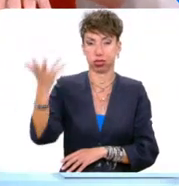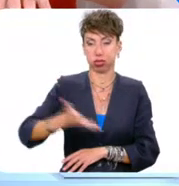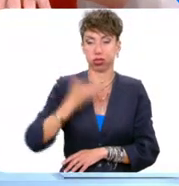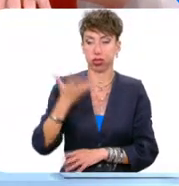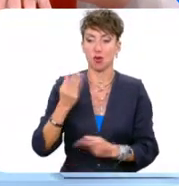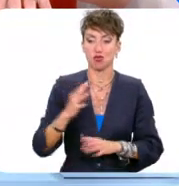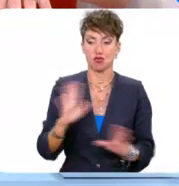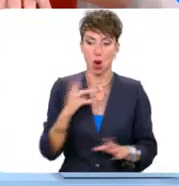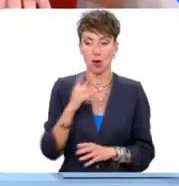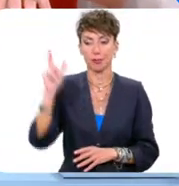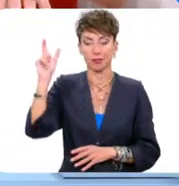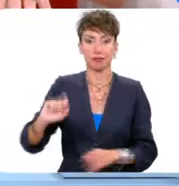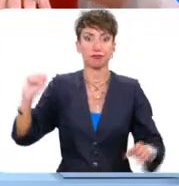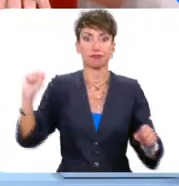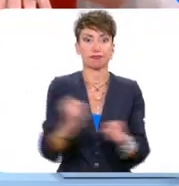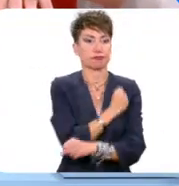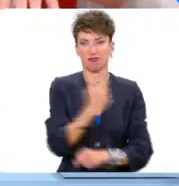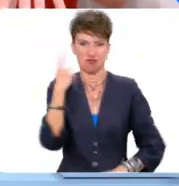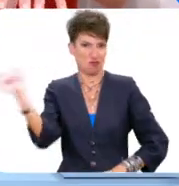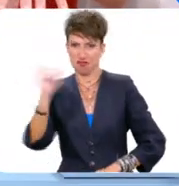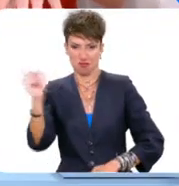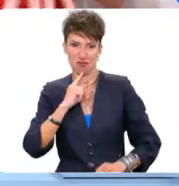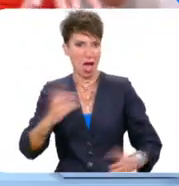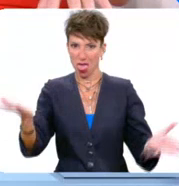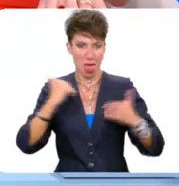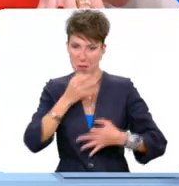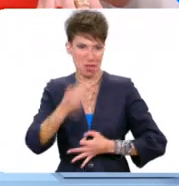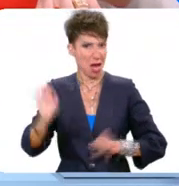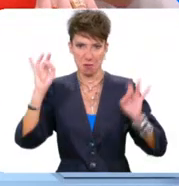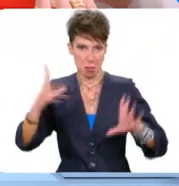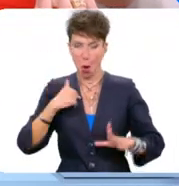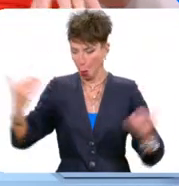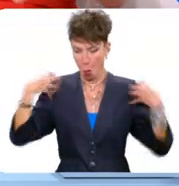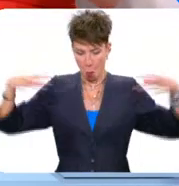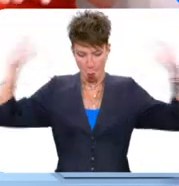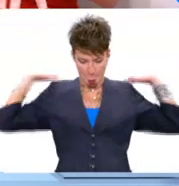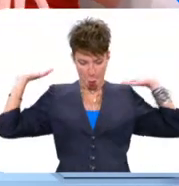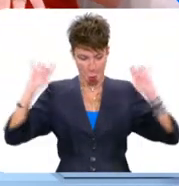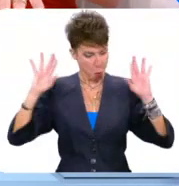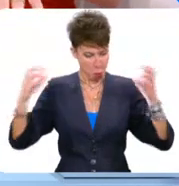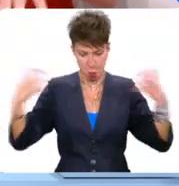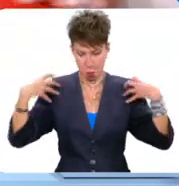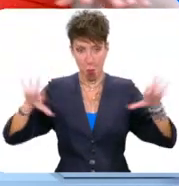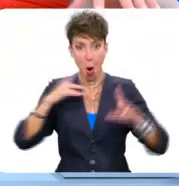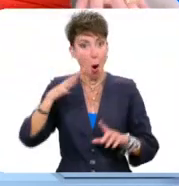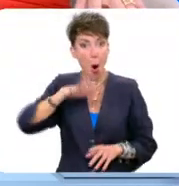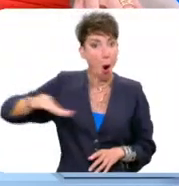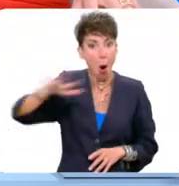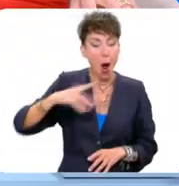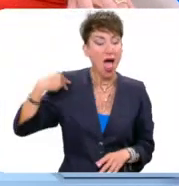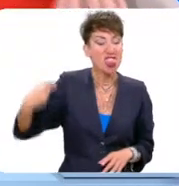επέμενε ότι το αρνήθηκε επέμενε ότι δεν είχα εγώ καμία σχέση ότι εγώ μόνο μηχανήματα